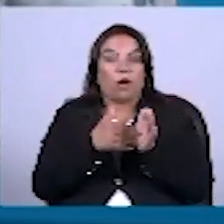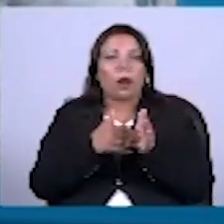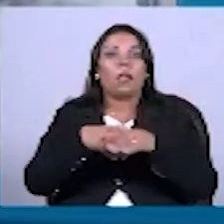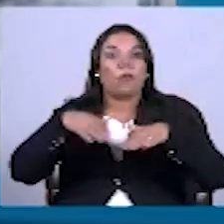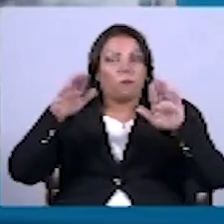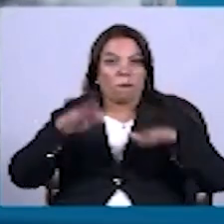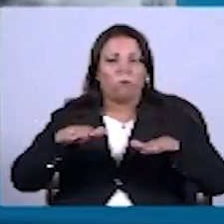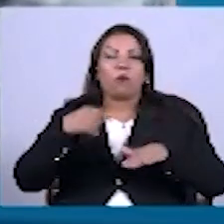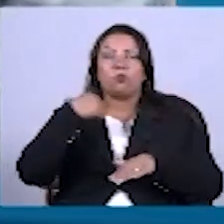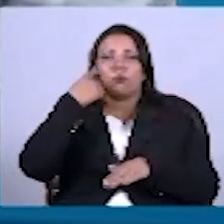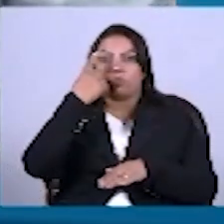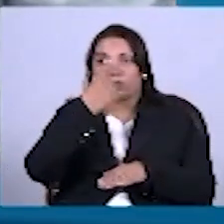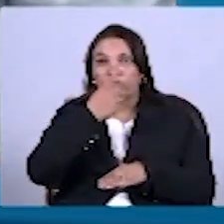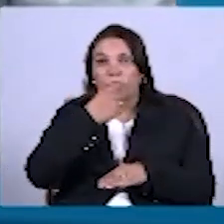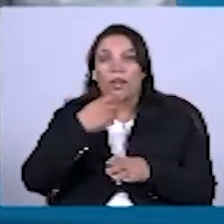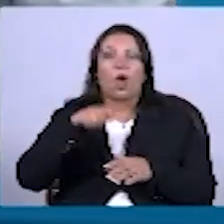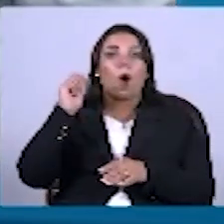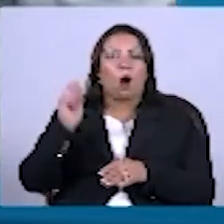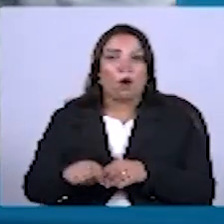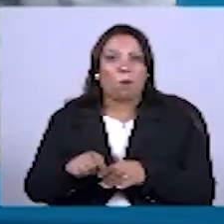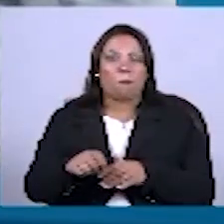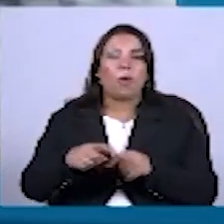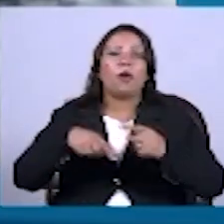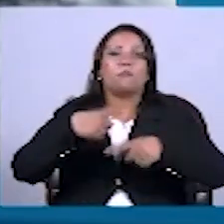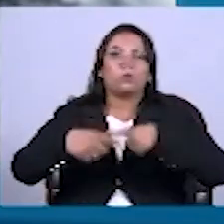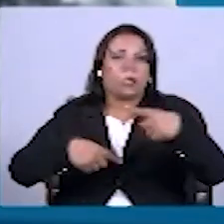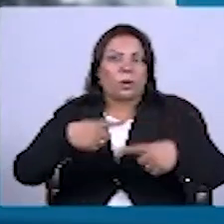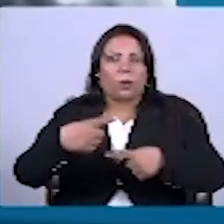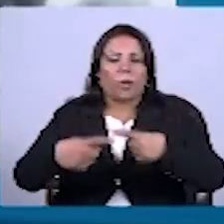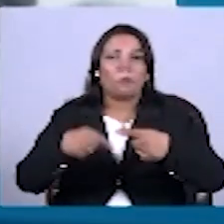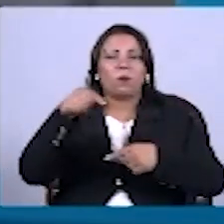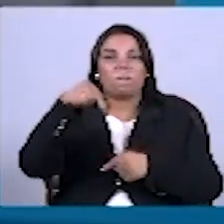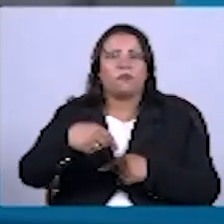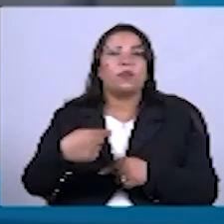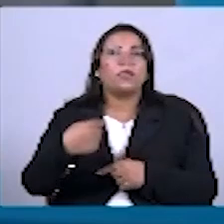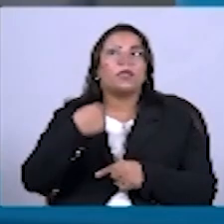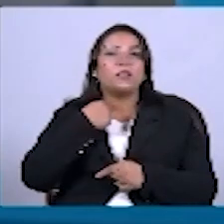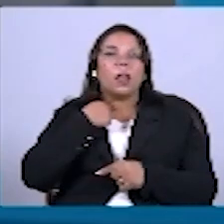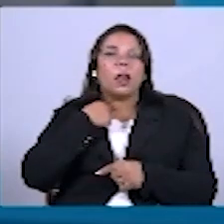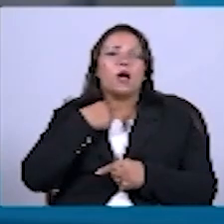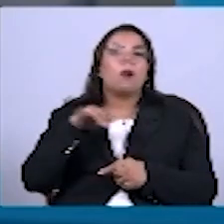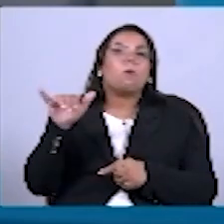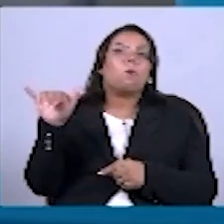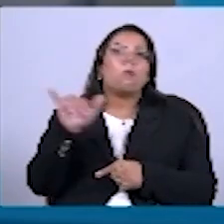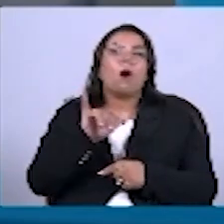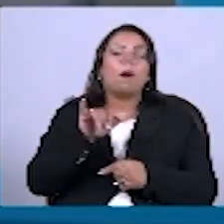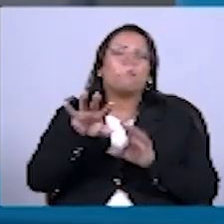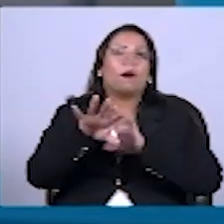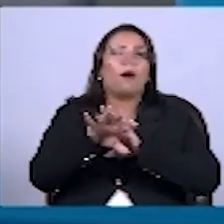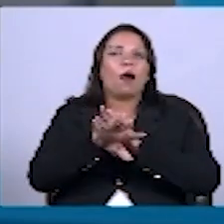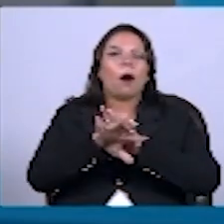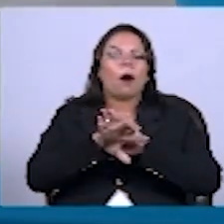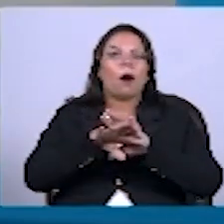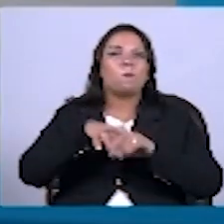ايجاد شكل ما للحكم المستدام في غزه في اطار تحقيق